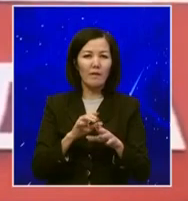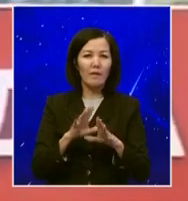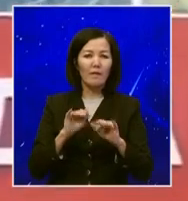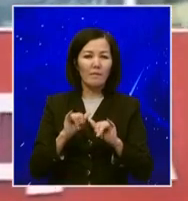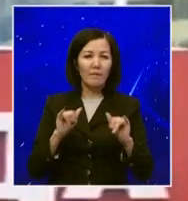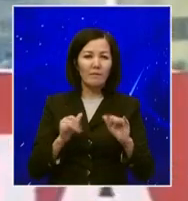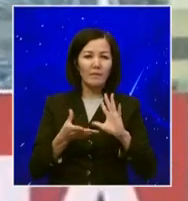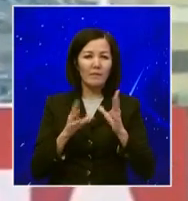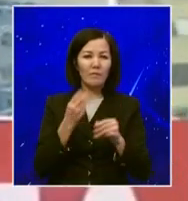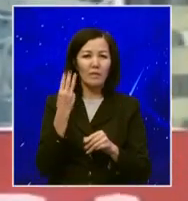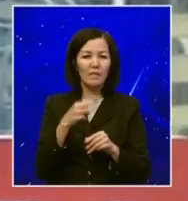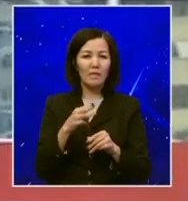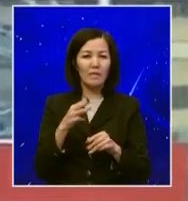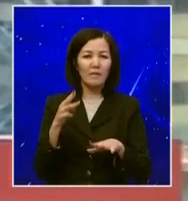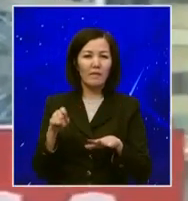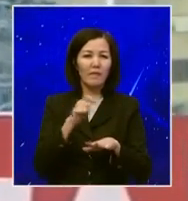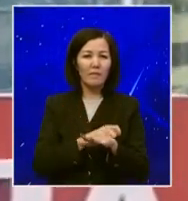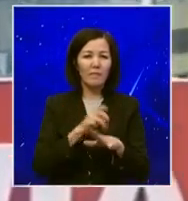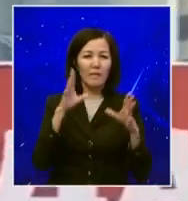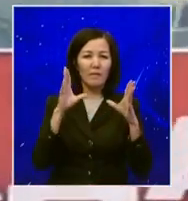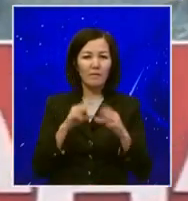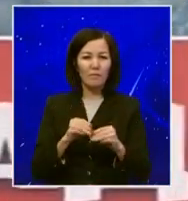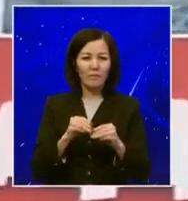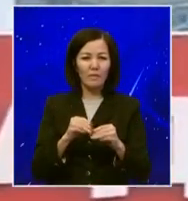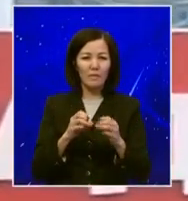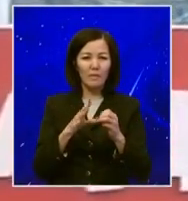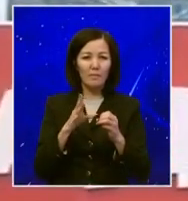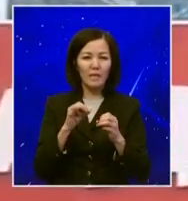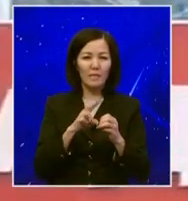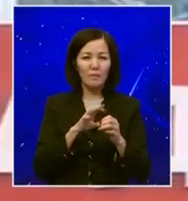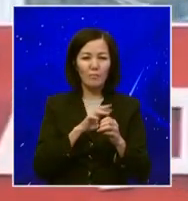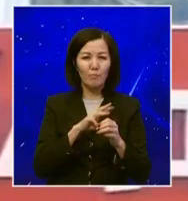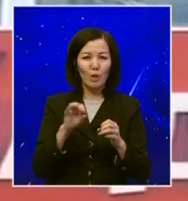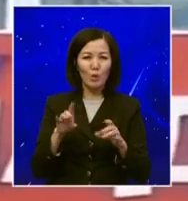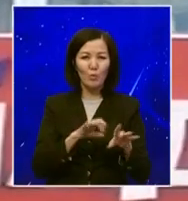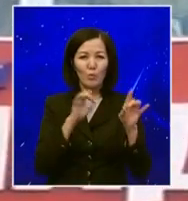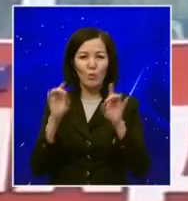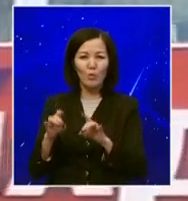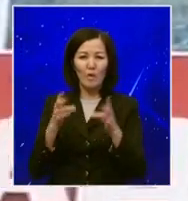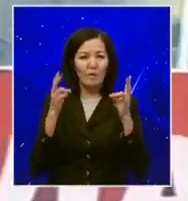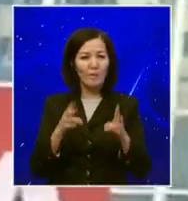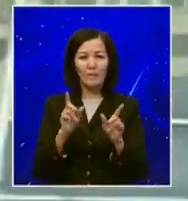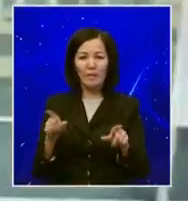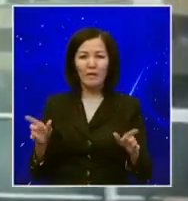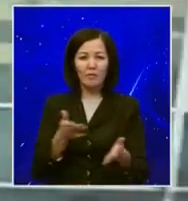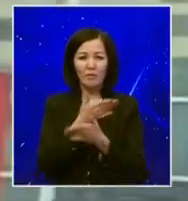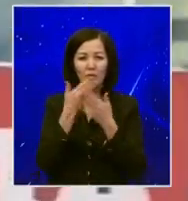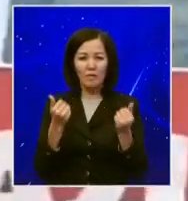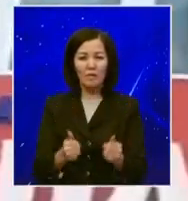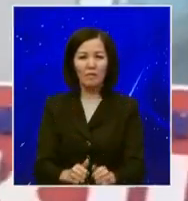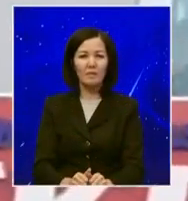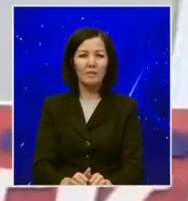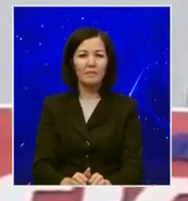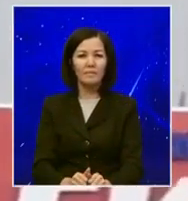площади 30 квадратных метров удалось ликвидировать за 15 минут. Жертв и пострадавших нет.